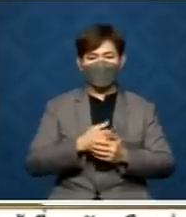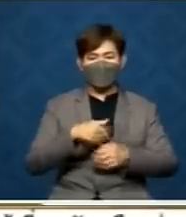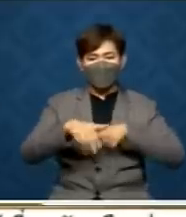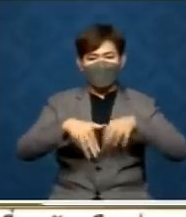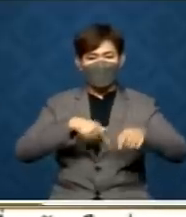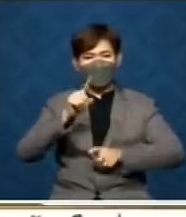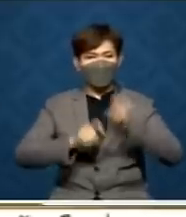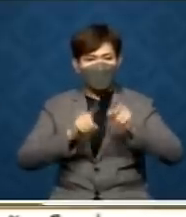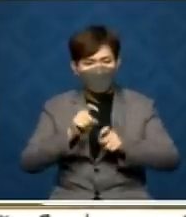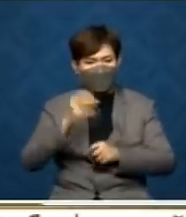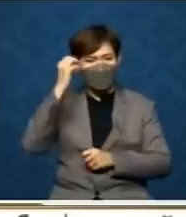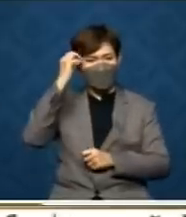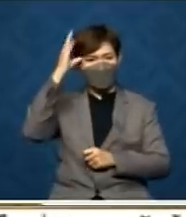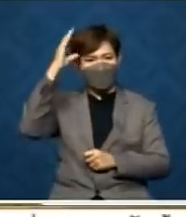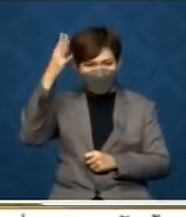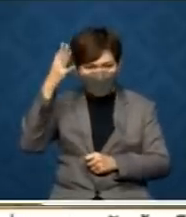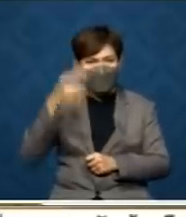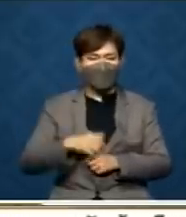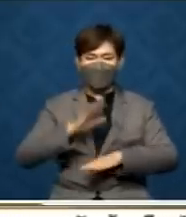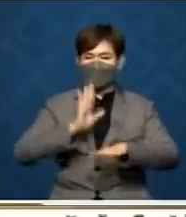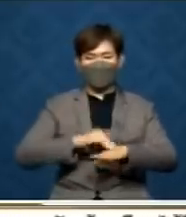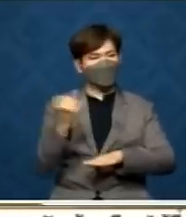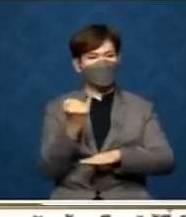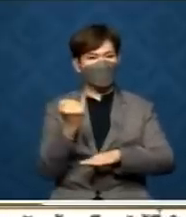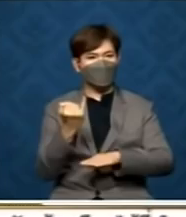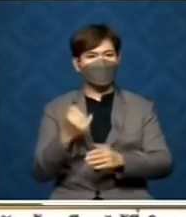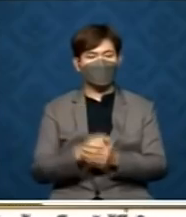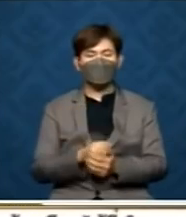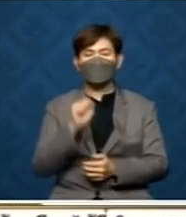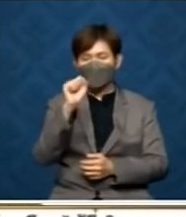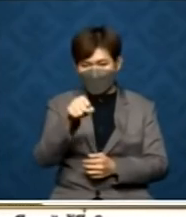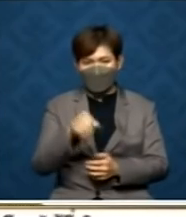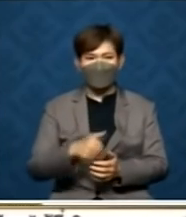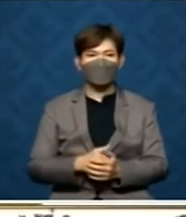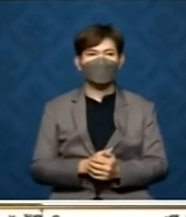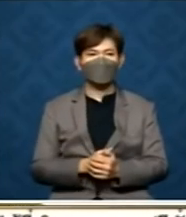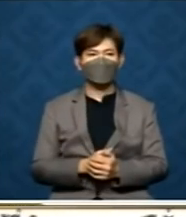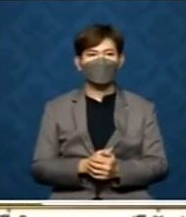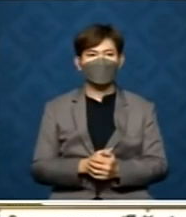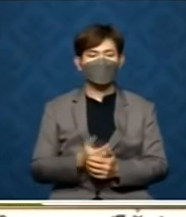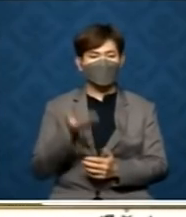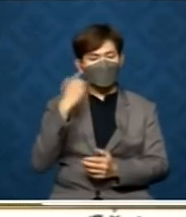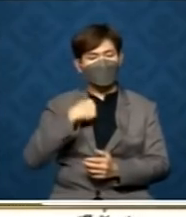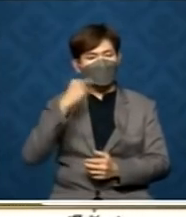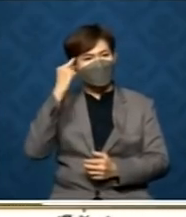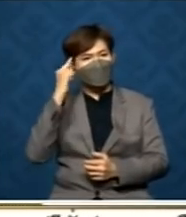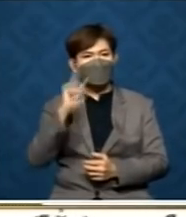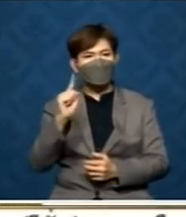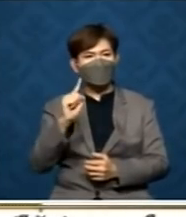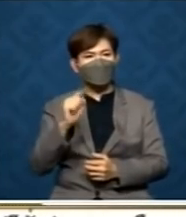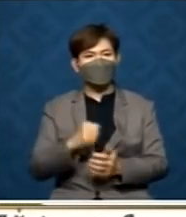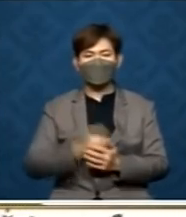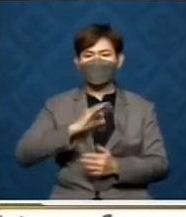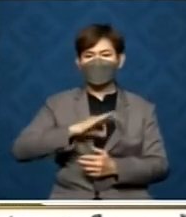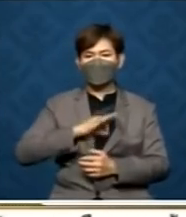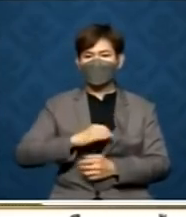ไร้ภูมิปัญญาไร้ความสามารถชิงฮะจากแรกผมก็คิดว่ามันมีความ